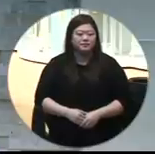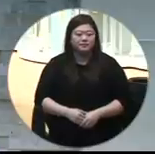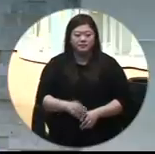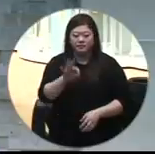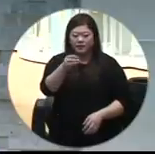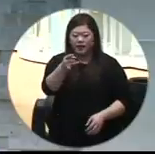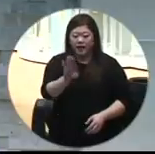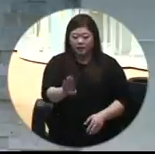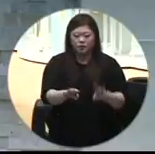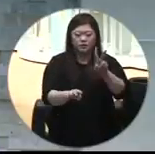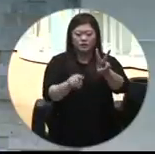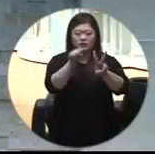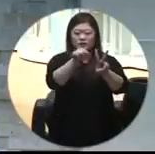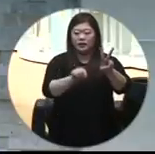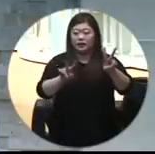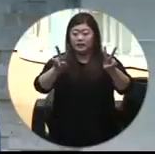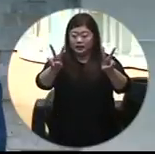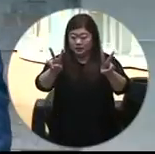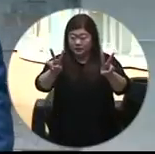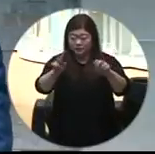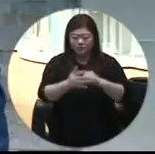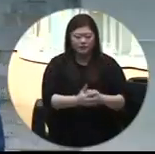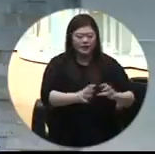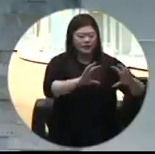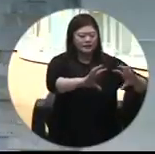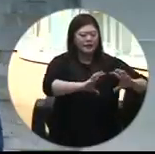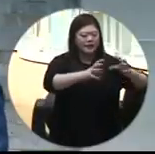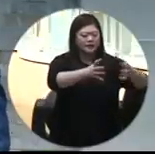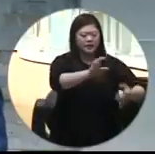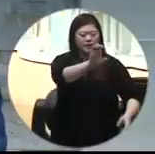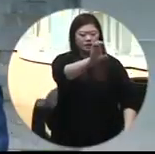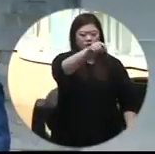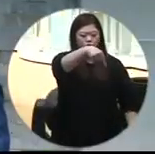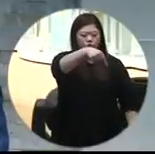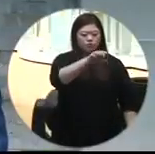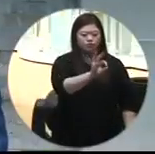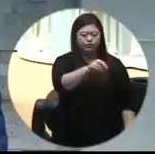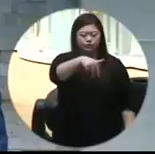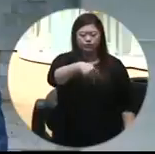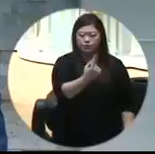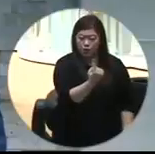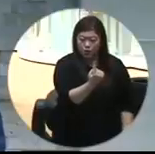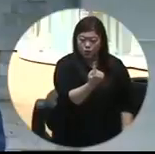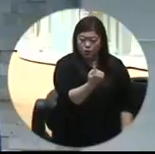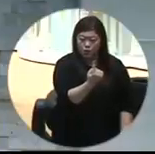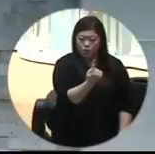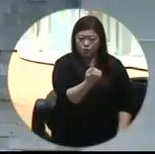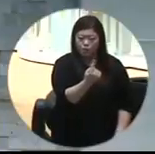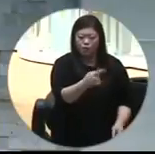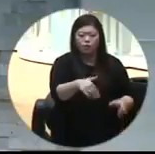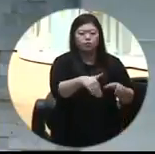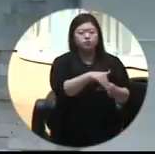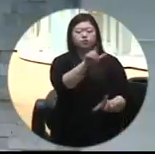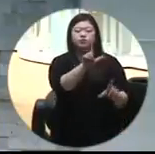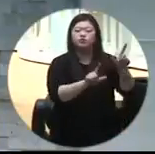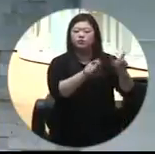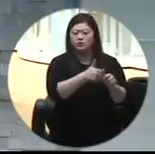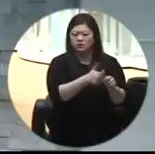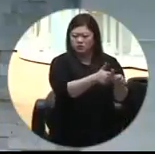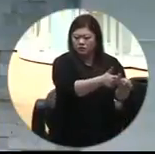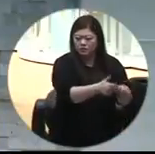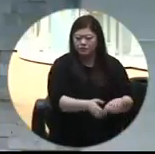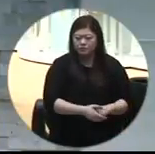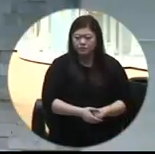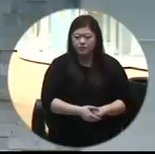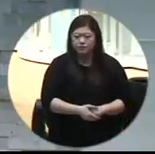에베소 2장 2절에 보면 세상 풍조라는 단어가 나와요. 세상 풍조. 자, 우리도 과거에는 이